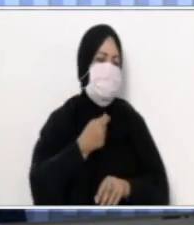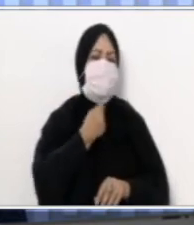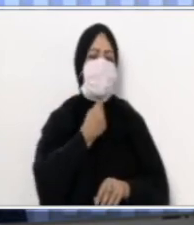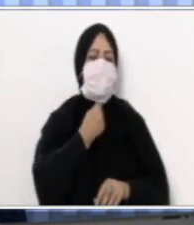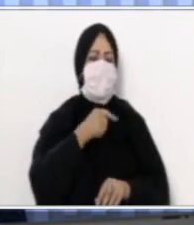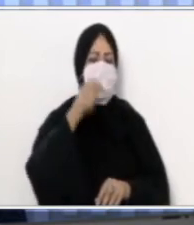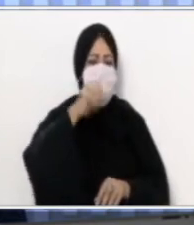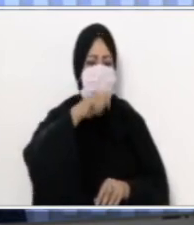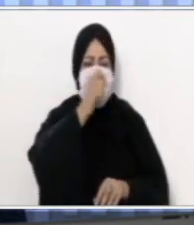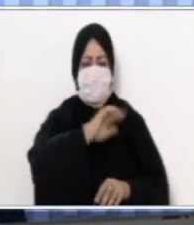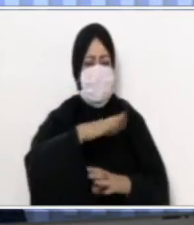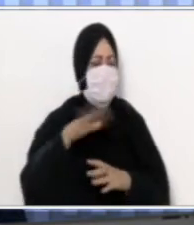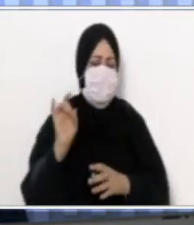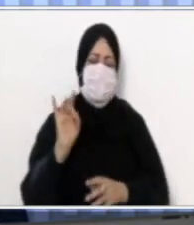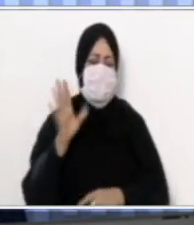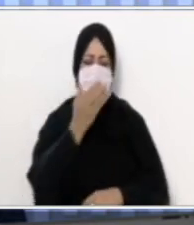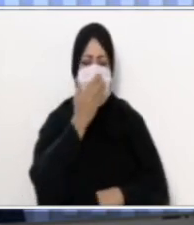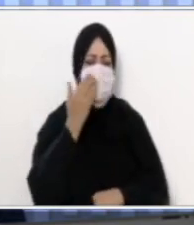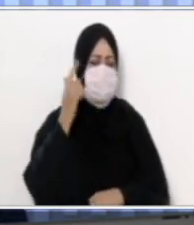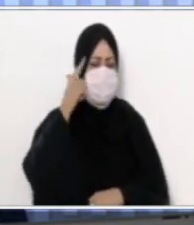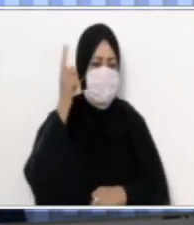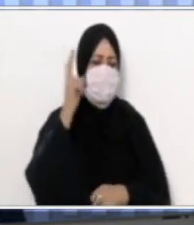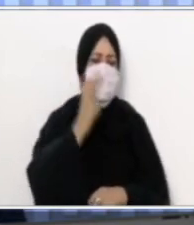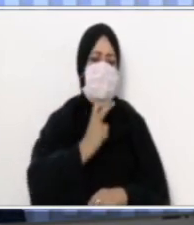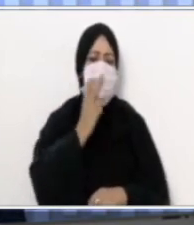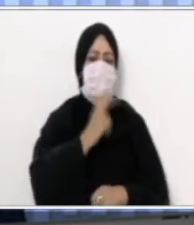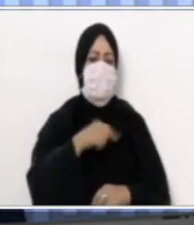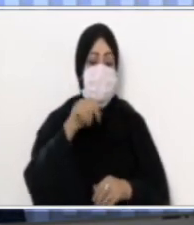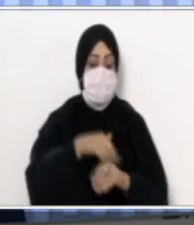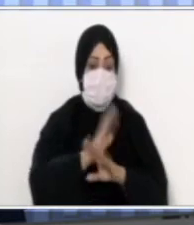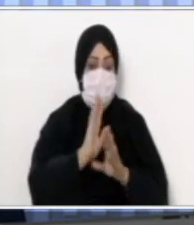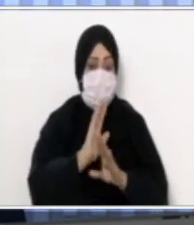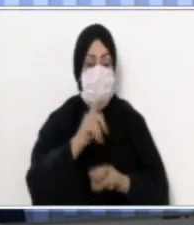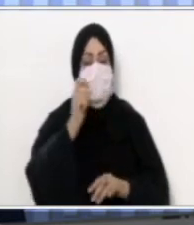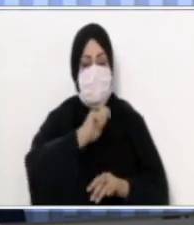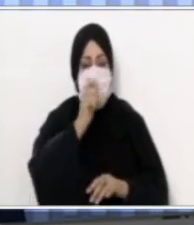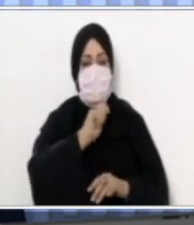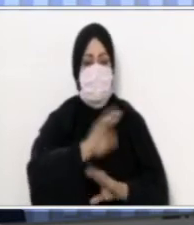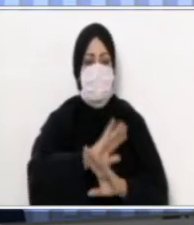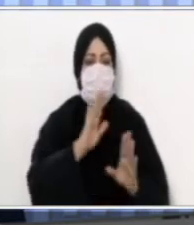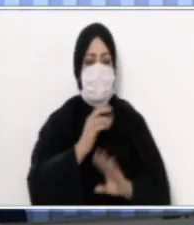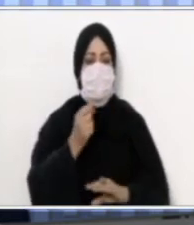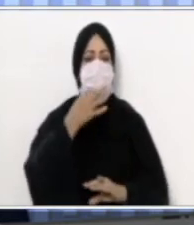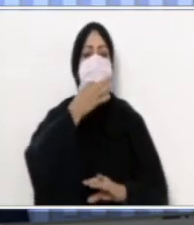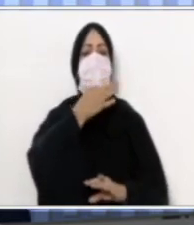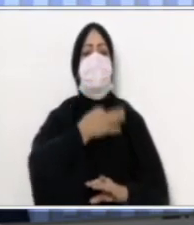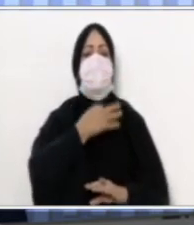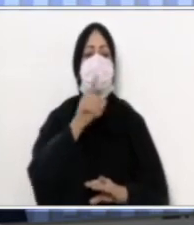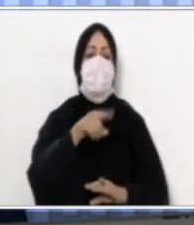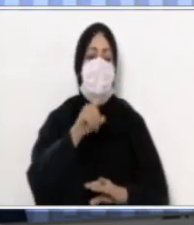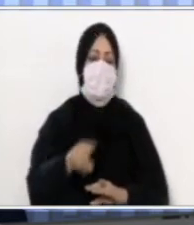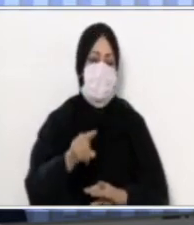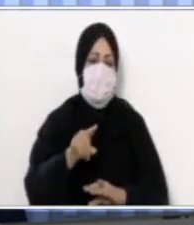النهار وسبق شيء منه إلى الجوف ودخل. هنا فيه القضاء والكفارة، لأنه لا ينبغي استعماله